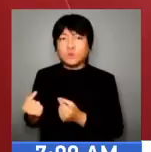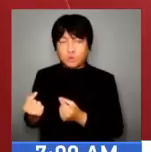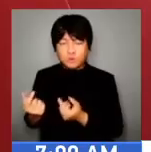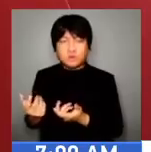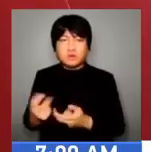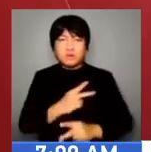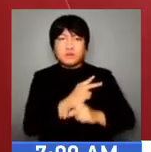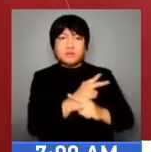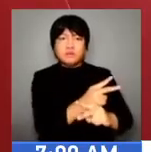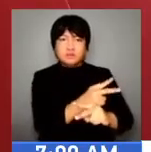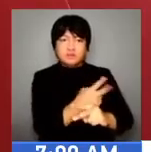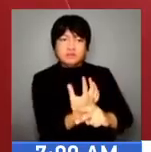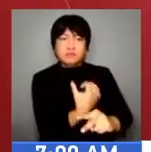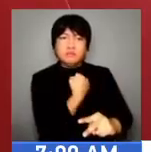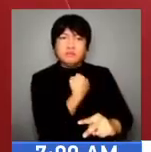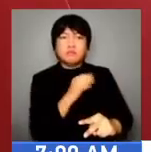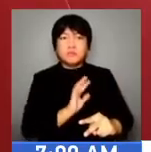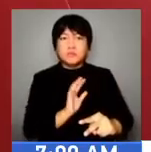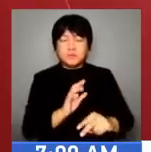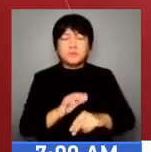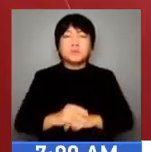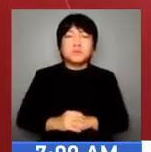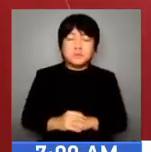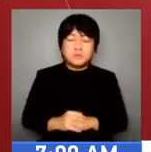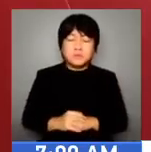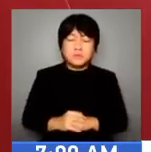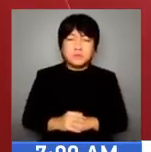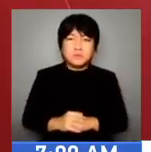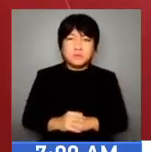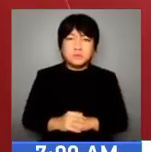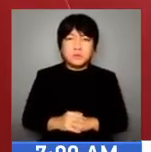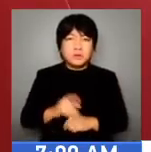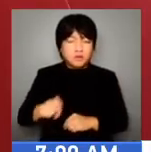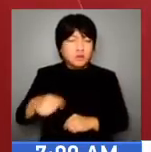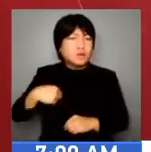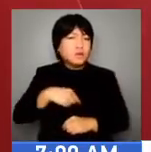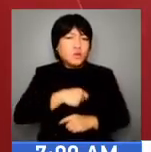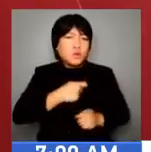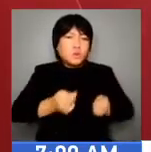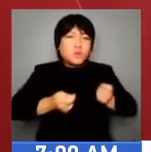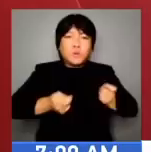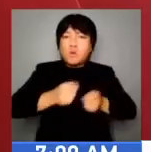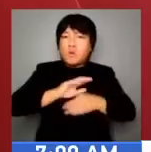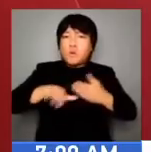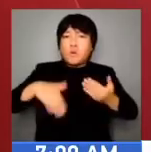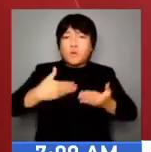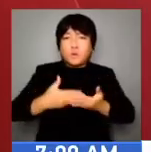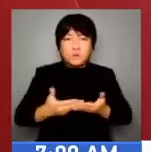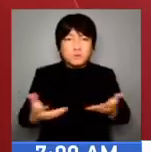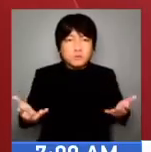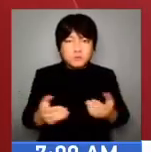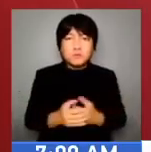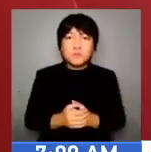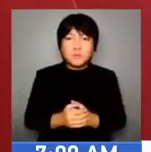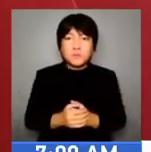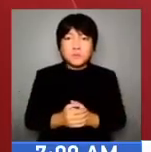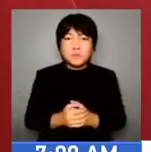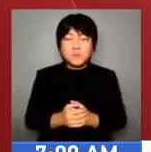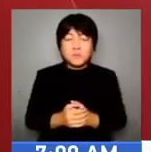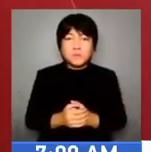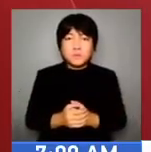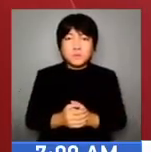any entity na mag-take over and control ng ating Recto Bank. As of now sir, we really don't have